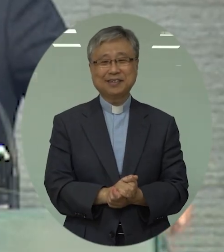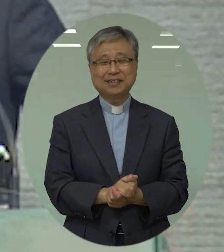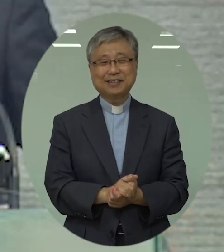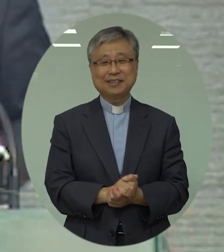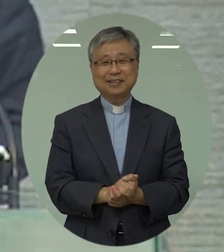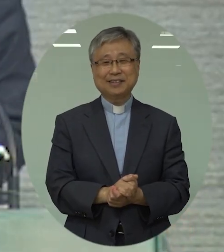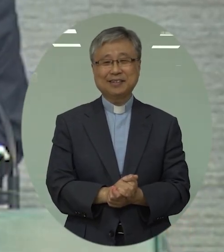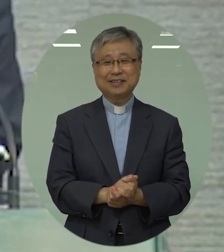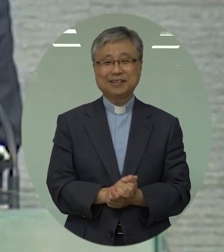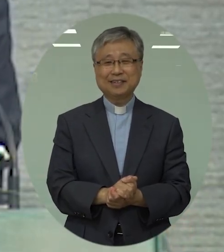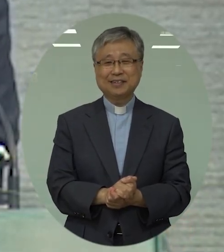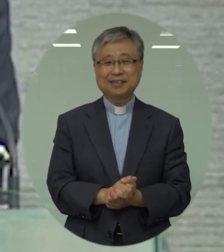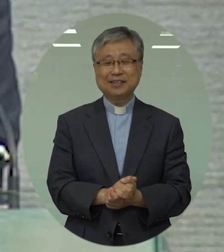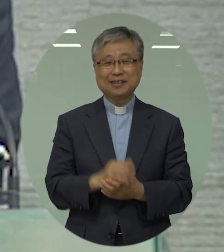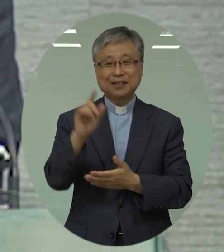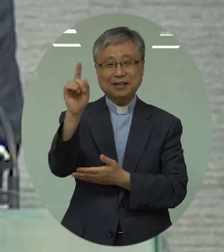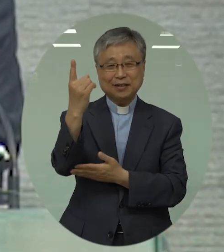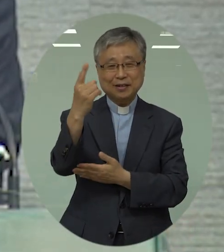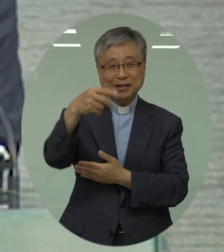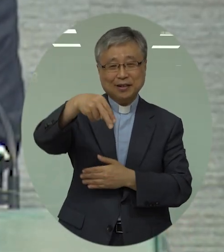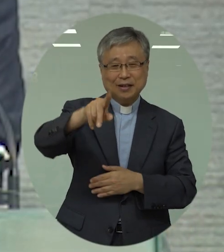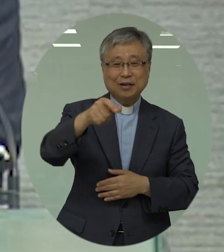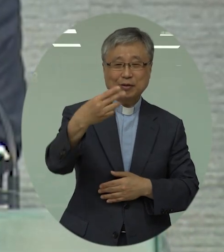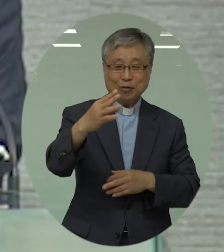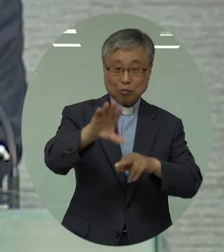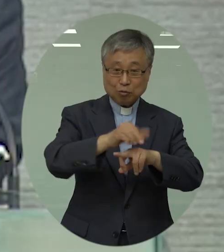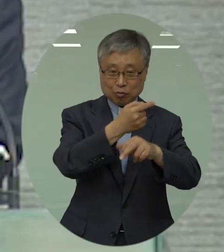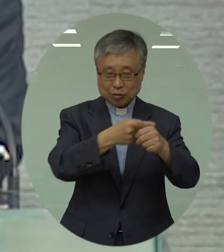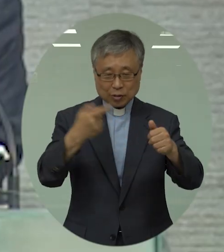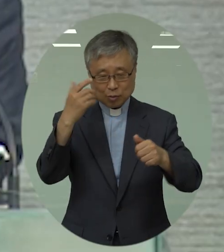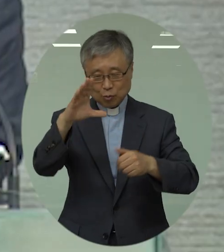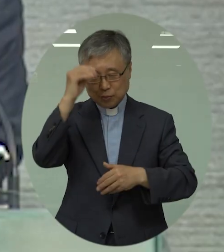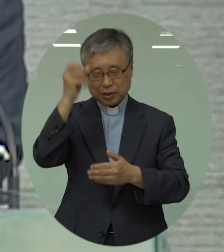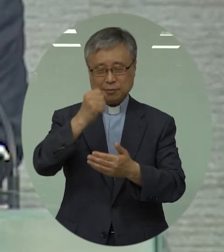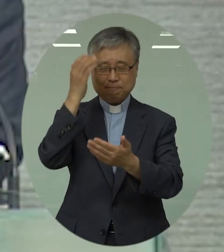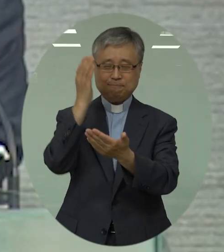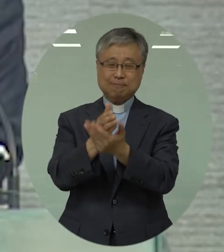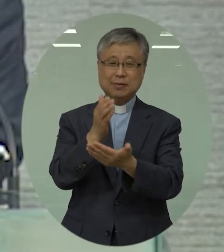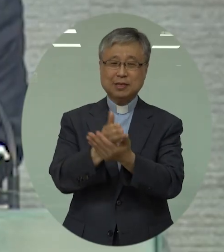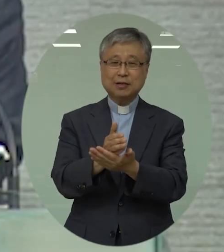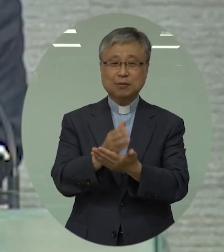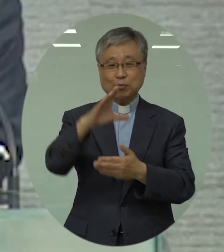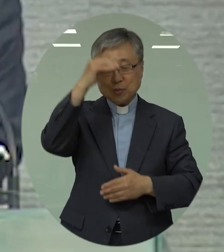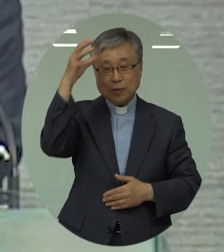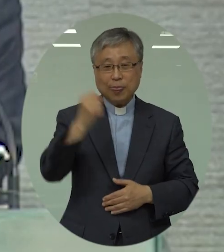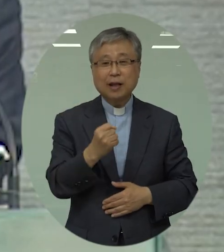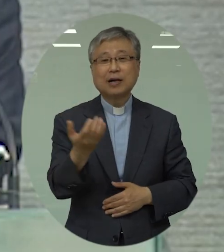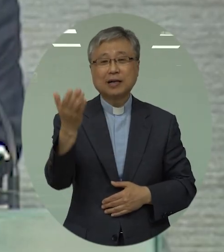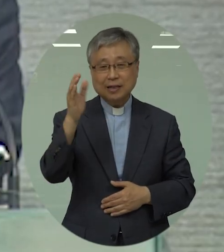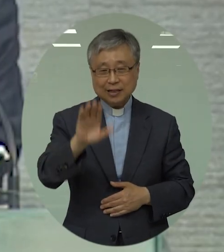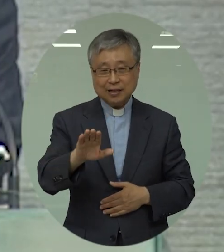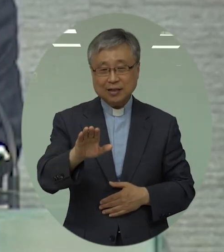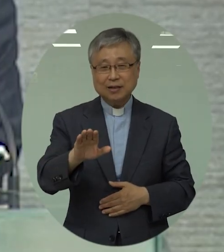예. 다윗이 사울을 죽일까라고 생각한 본받지 말 것. 본받을 것은 그러나